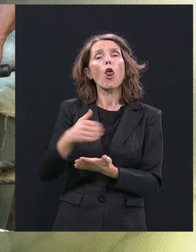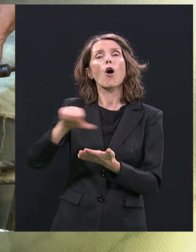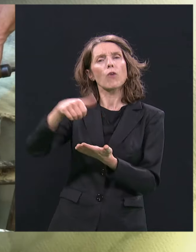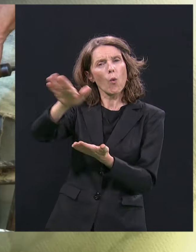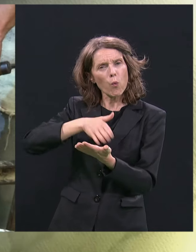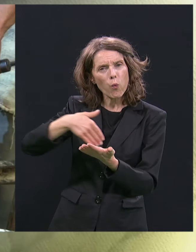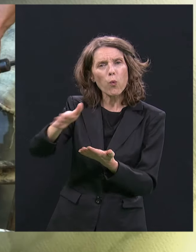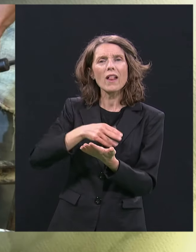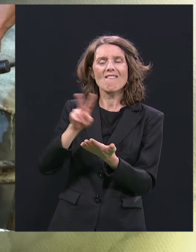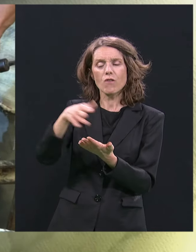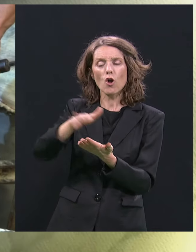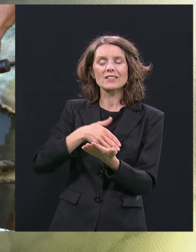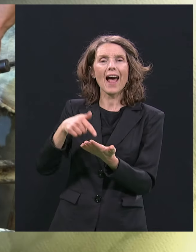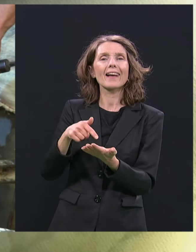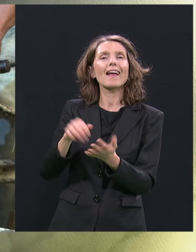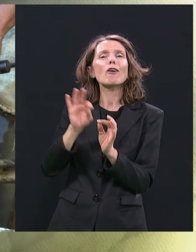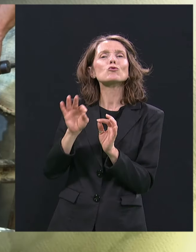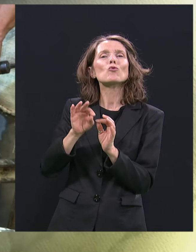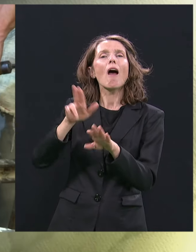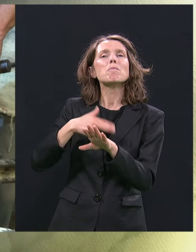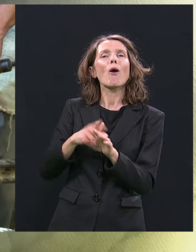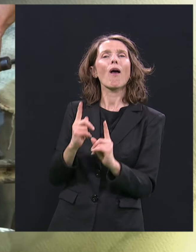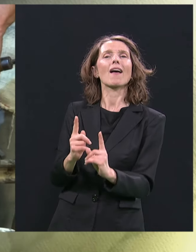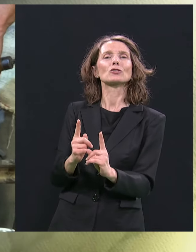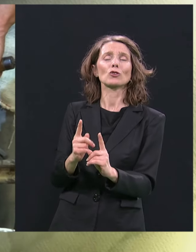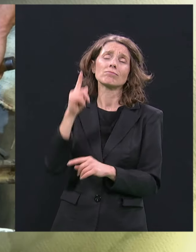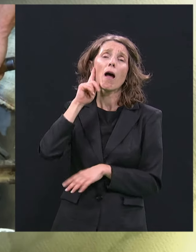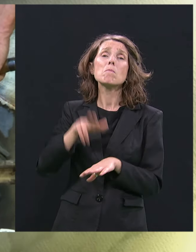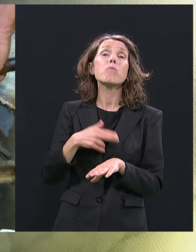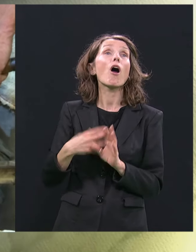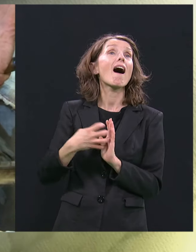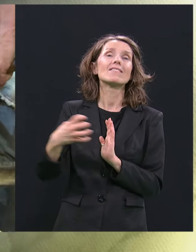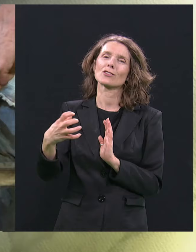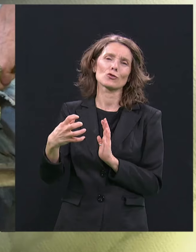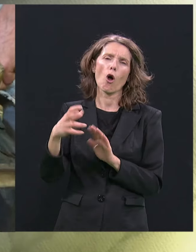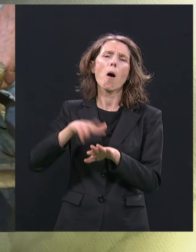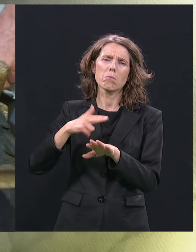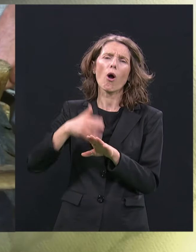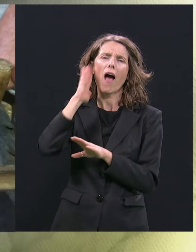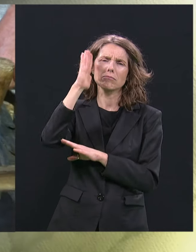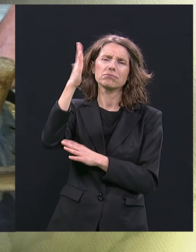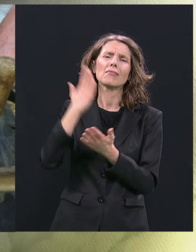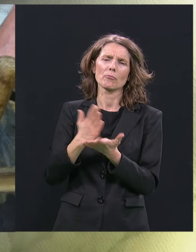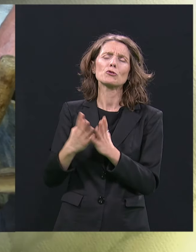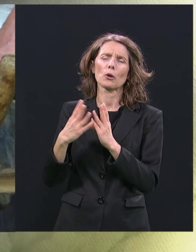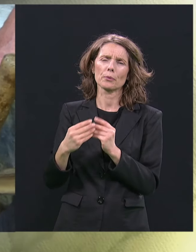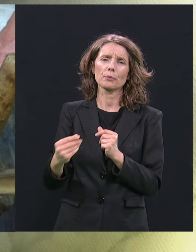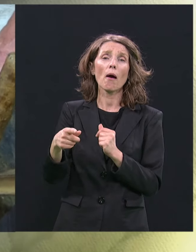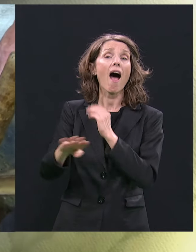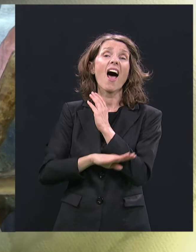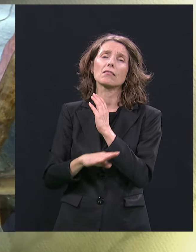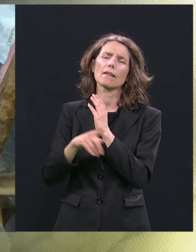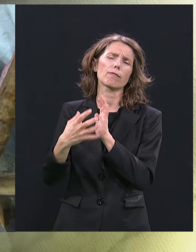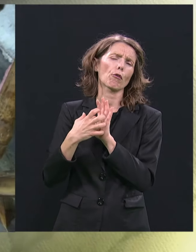zaštiti boju i boja nije večna, drvo je večno. Ipak će izgledati nam